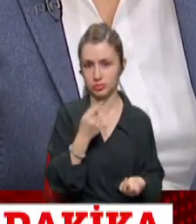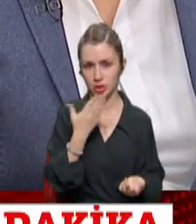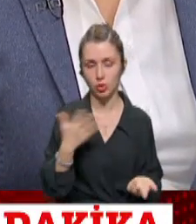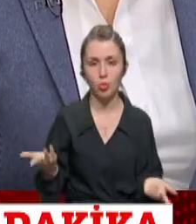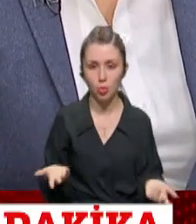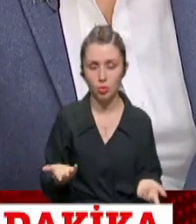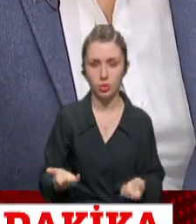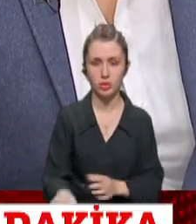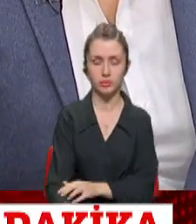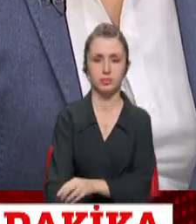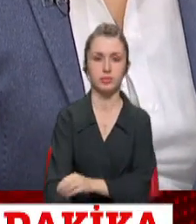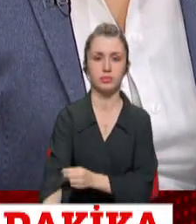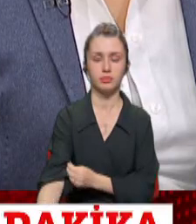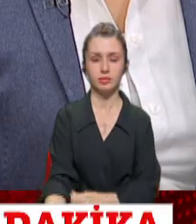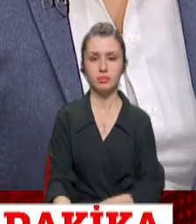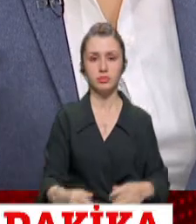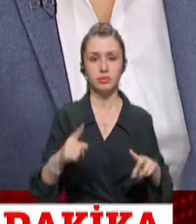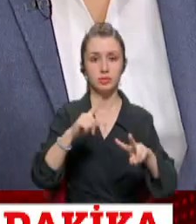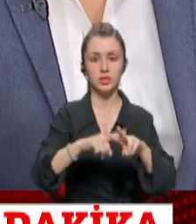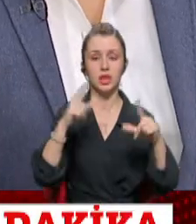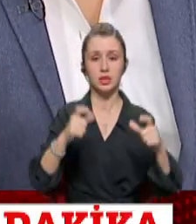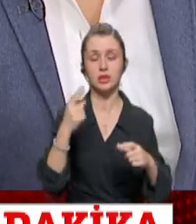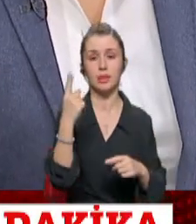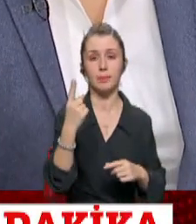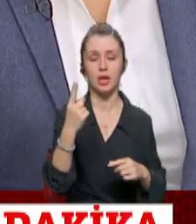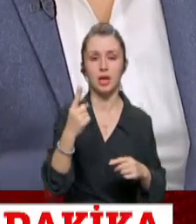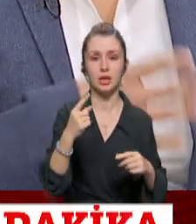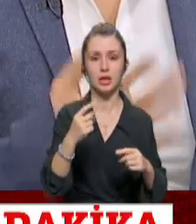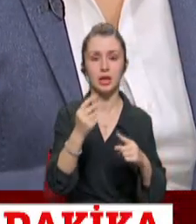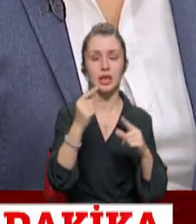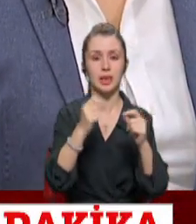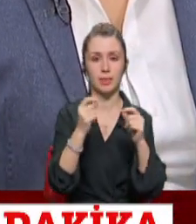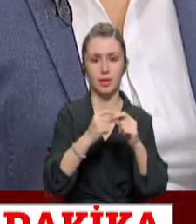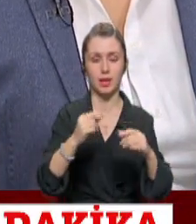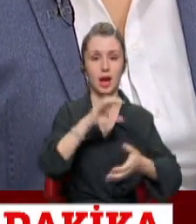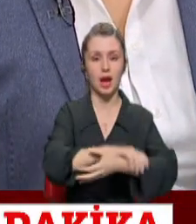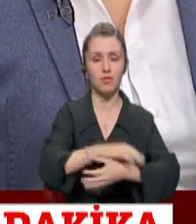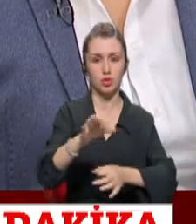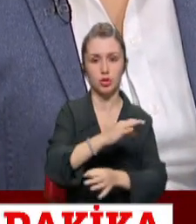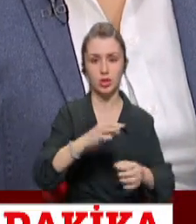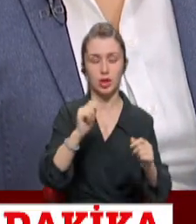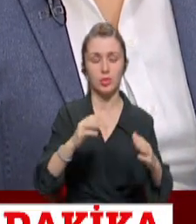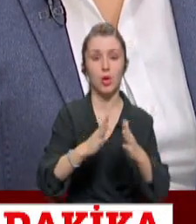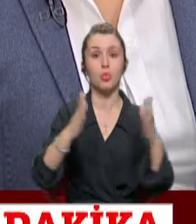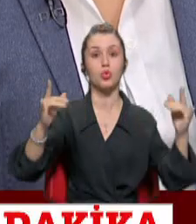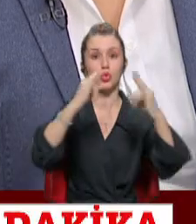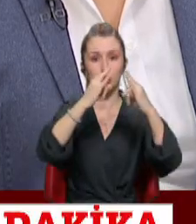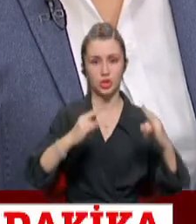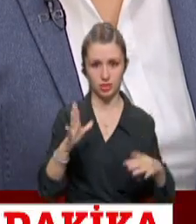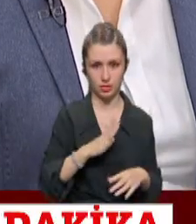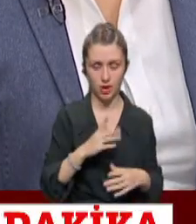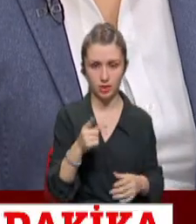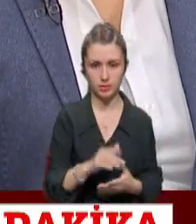olanlarla ulaşmış mı? Yani Antakya'da bir tane, yani İBB ve AFAD'ın o koordinasyonunda kurulan bir büyük çadır kent